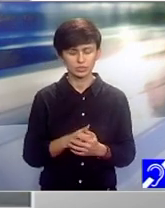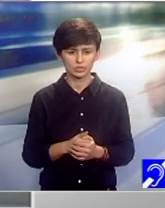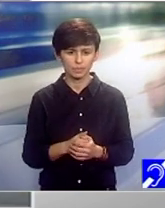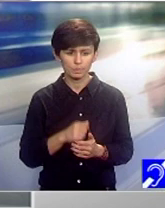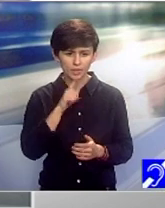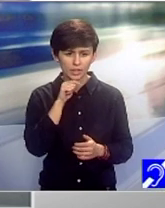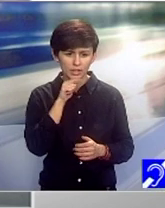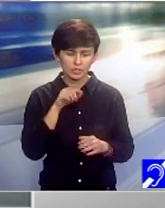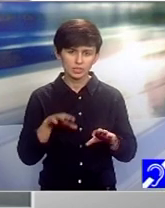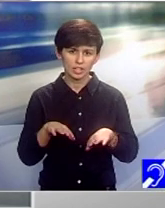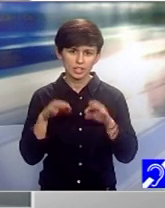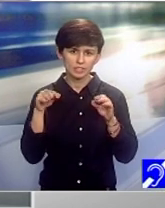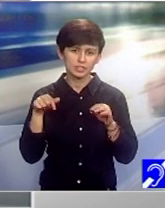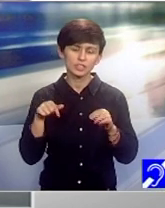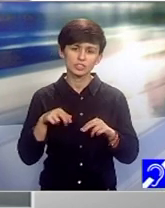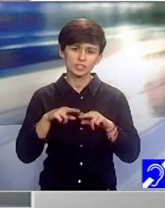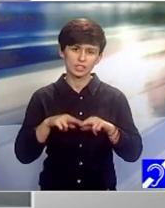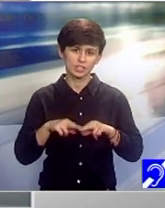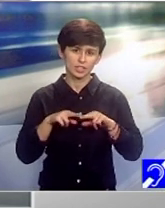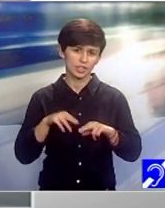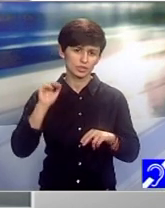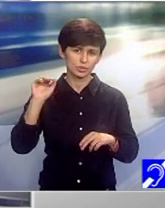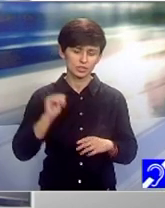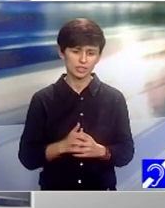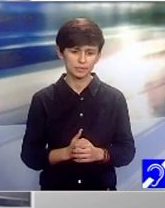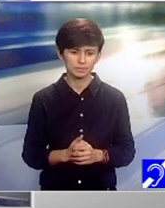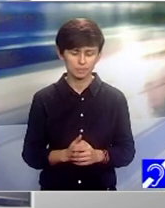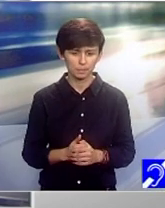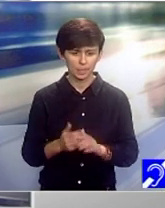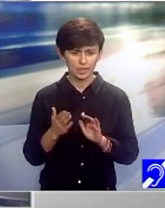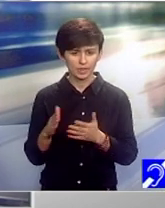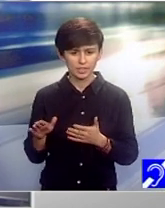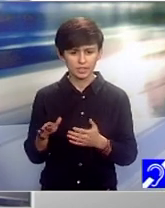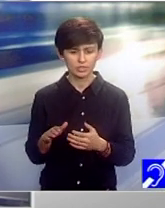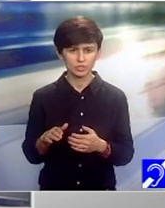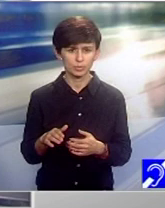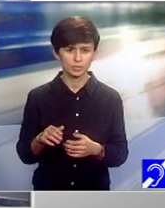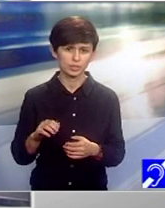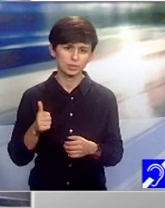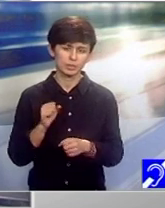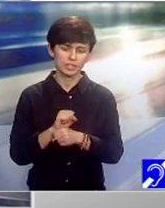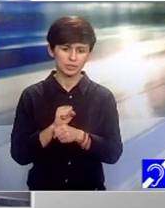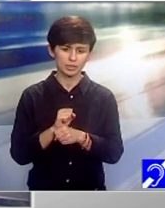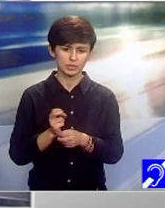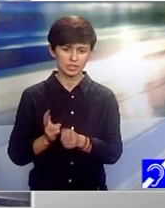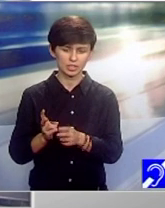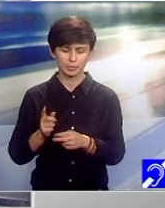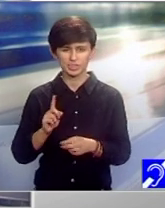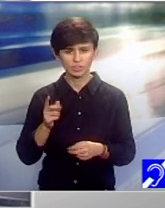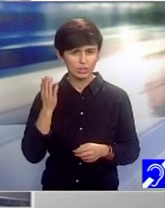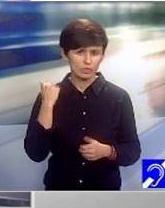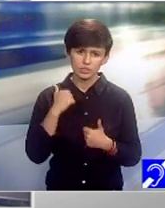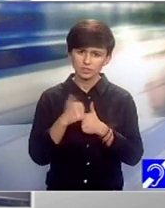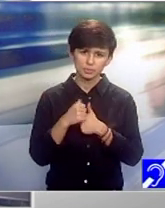aceste resurse în tine? Pot să spun că la început, în primele săptămâni de tratament, nu am fost cel mai, ca zic așa,